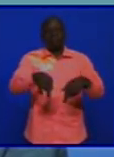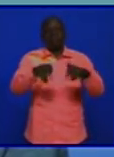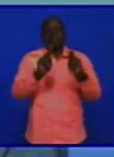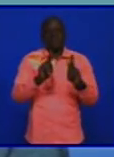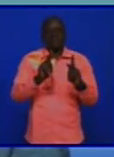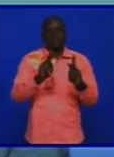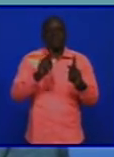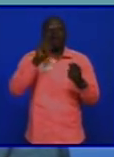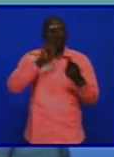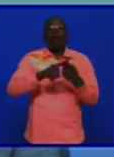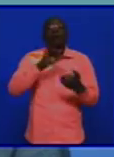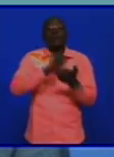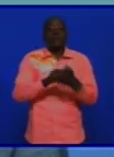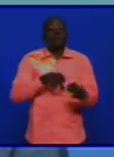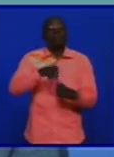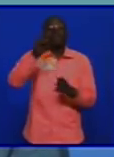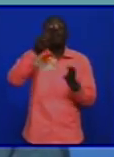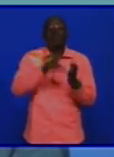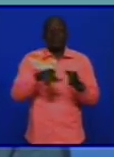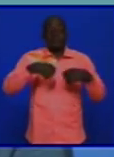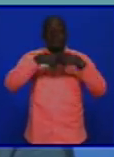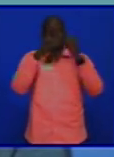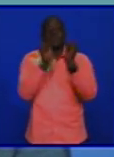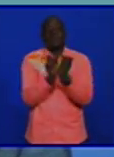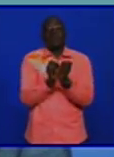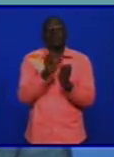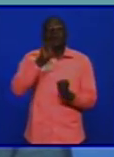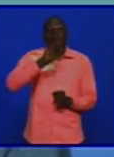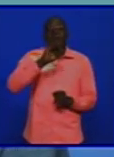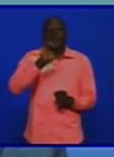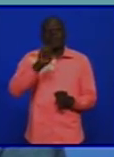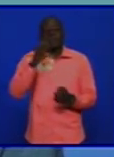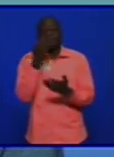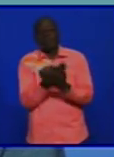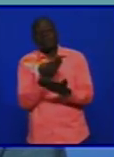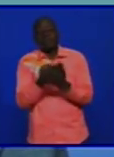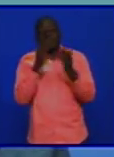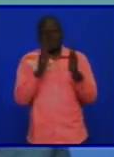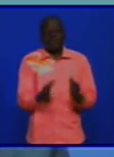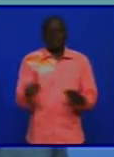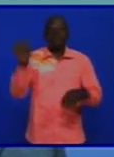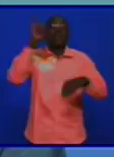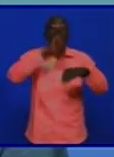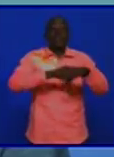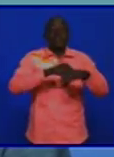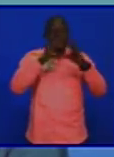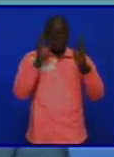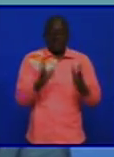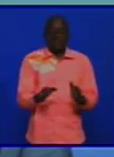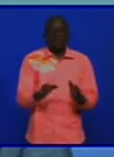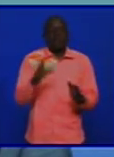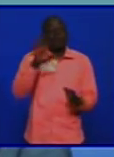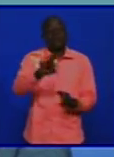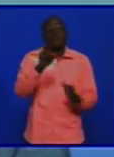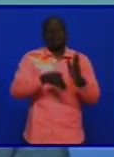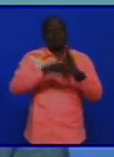que les professionnels du secteur des mines, tels que les financiers, les investisseurs, les exploreurs, les